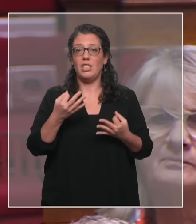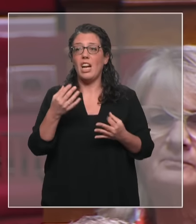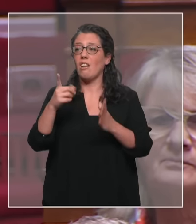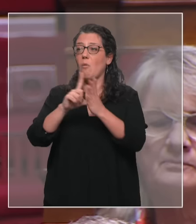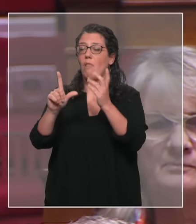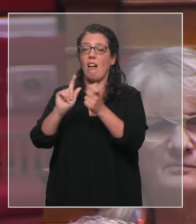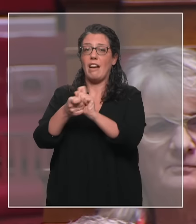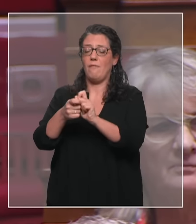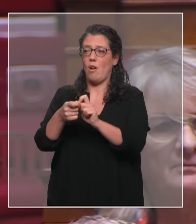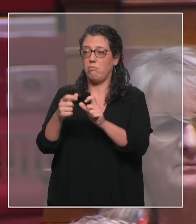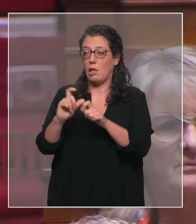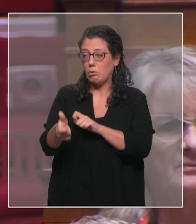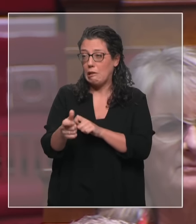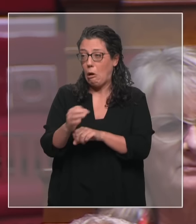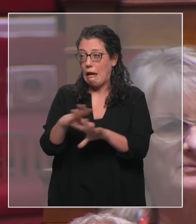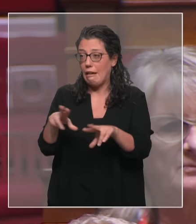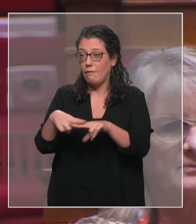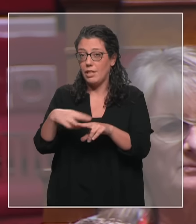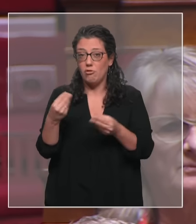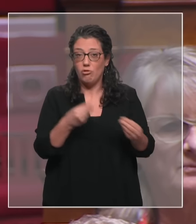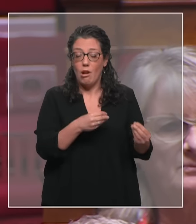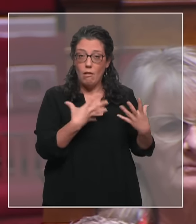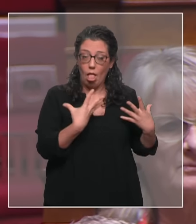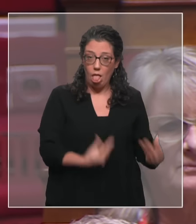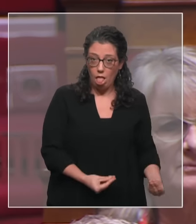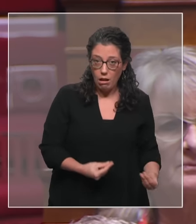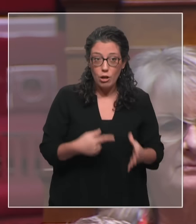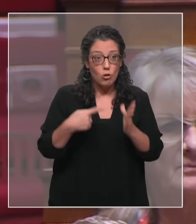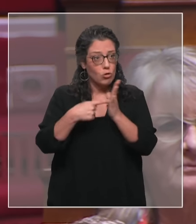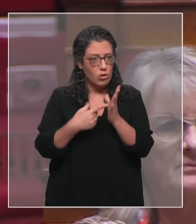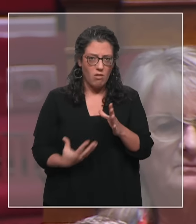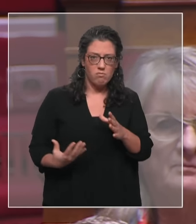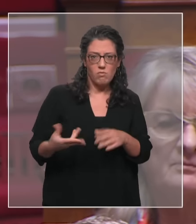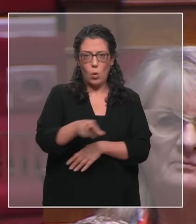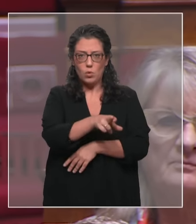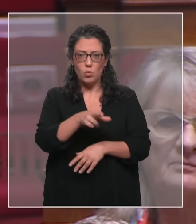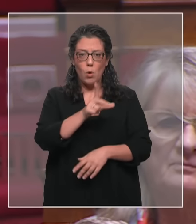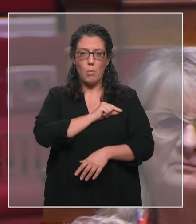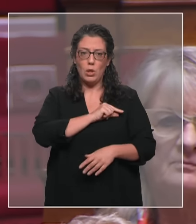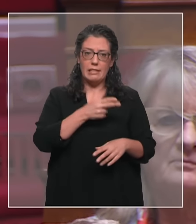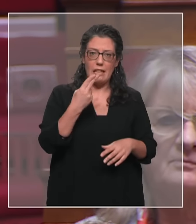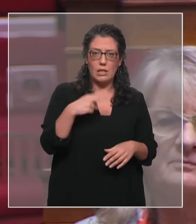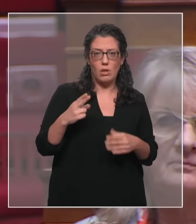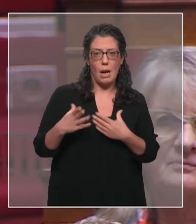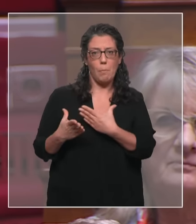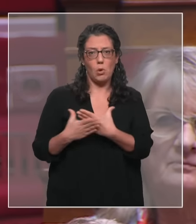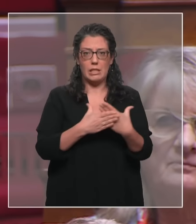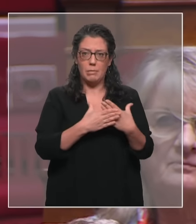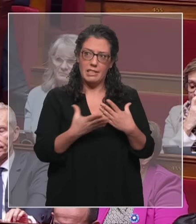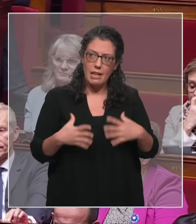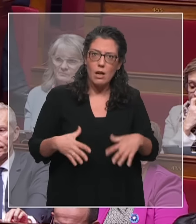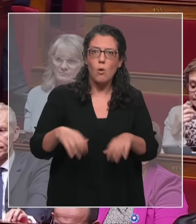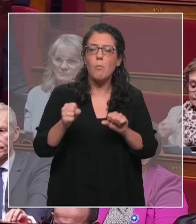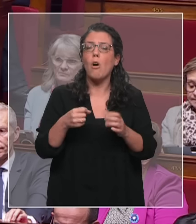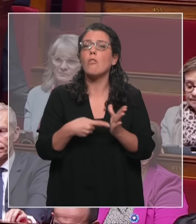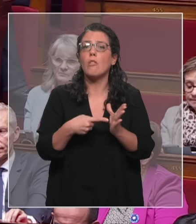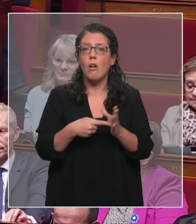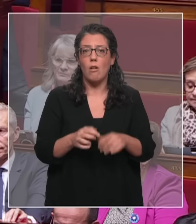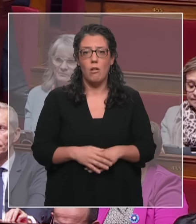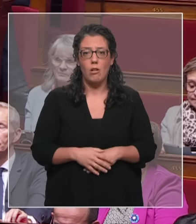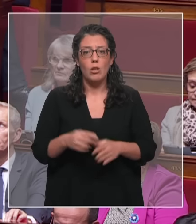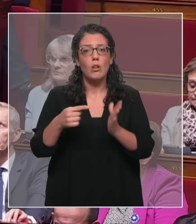réformes inconséquentes ? Quand réimplanterez-vous une véritable police nationale de proximité ? Quand mettrez-vous en place une stratégie